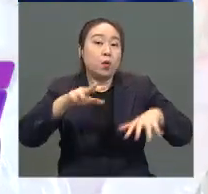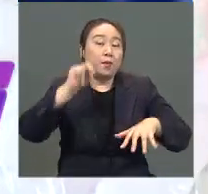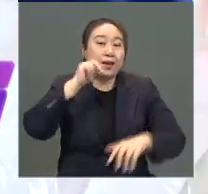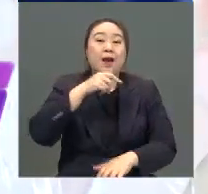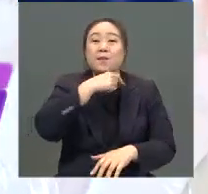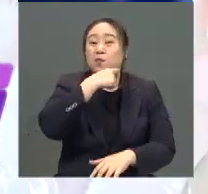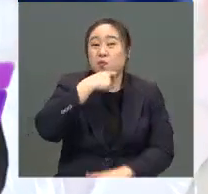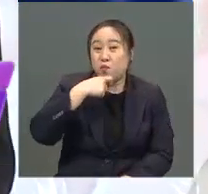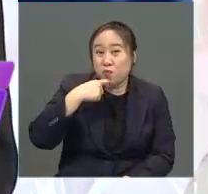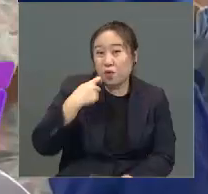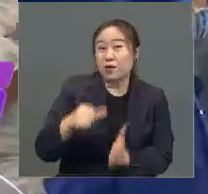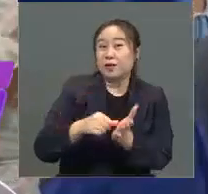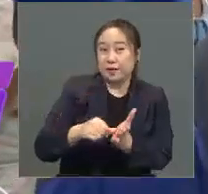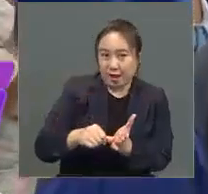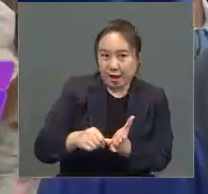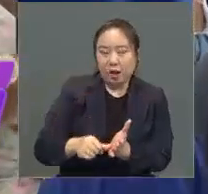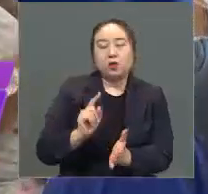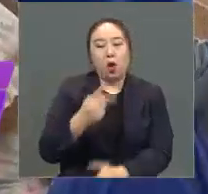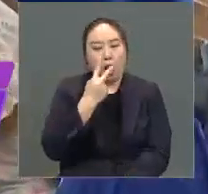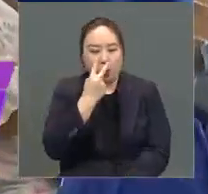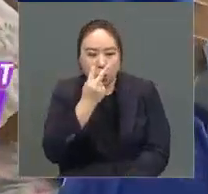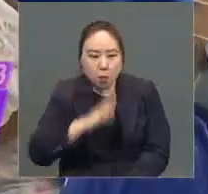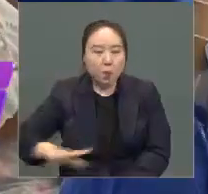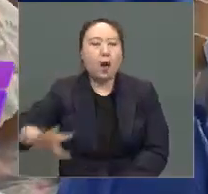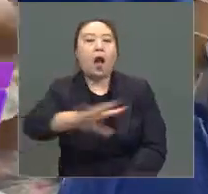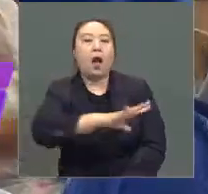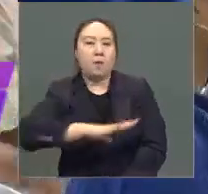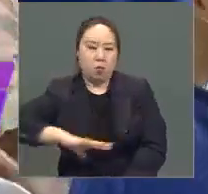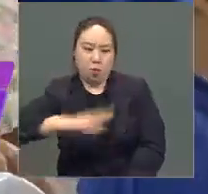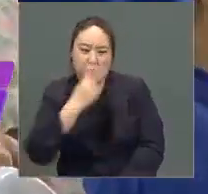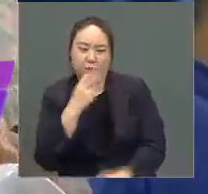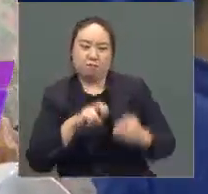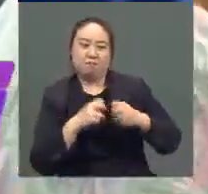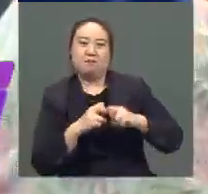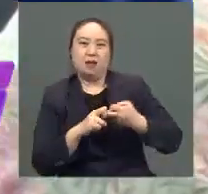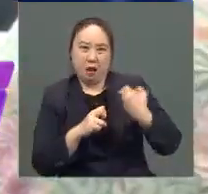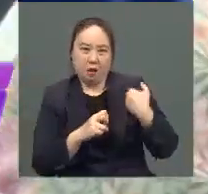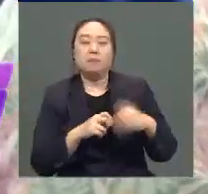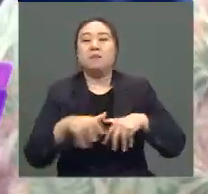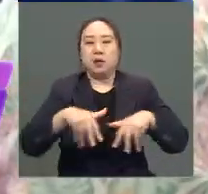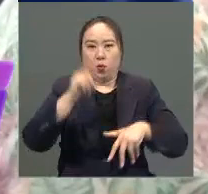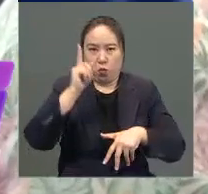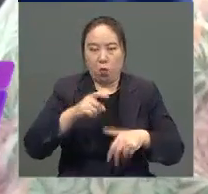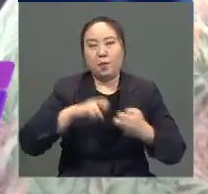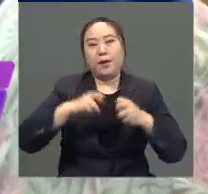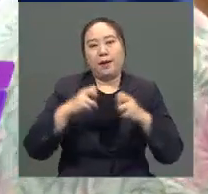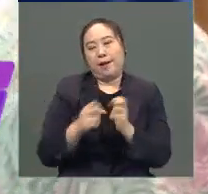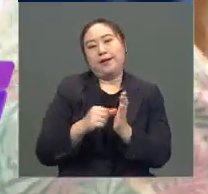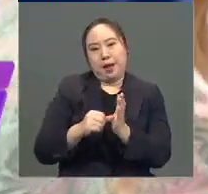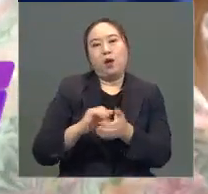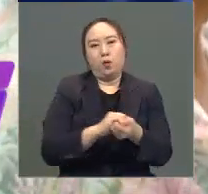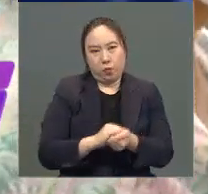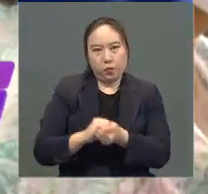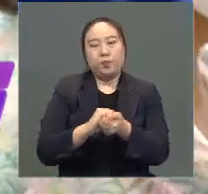แล้งก็จะต้องมามองภาพรวมกันอย่างยั่งยืนไม่เช่นนั้นก็จะเกิดปัญหาซึ่งประชาชนต้องให้ความร่วมมือในการแก้ไขปัญหาด้